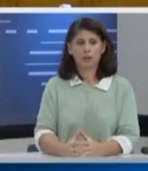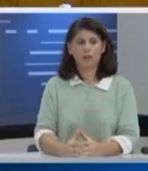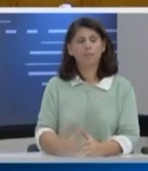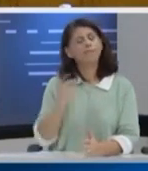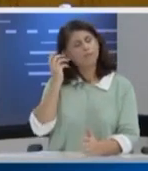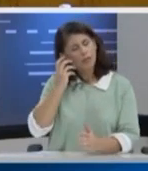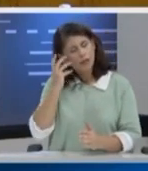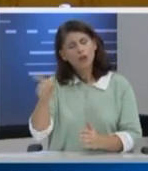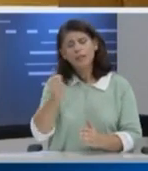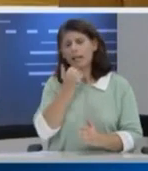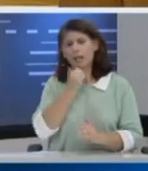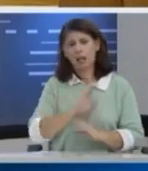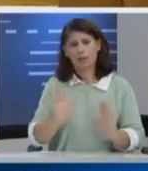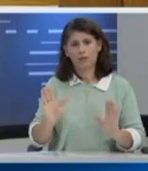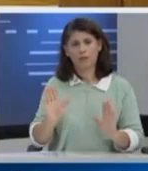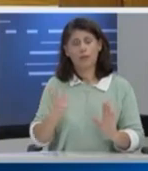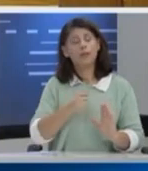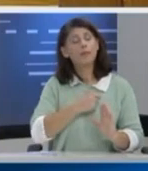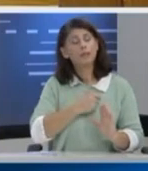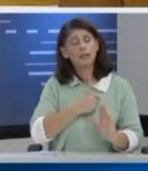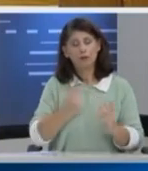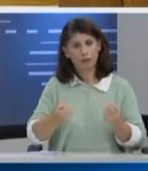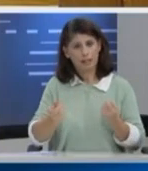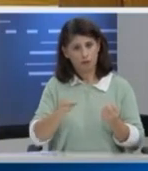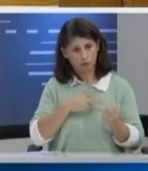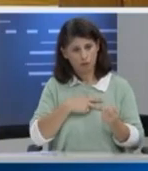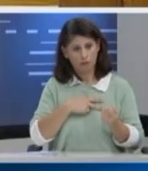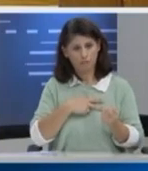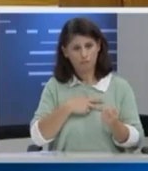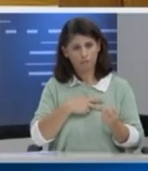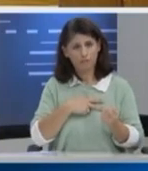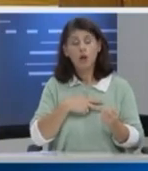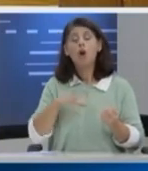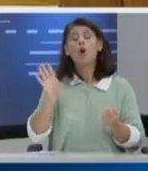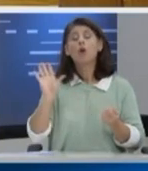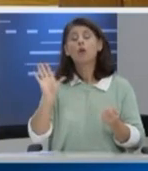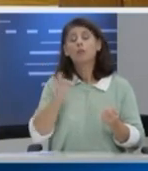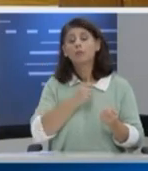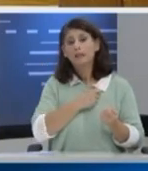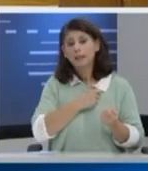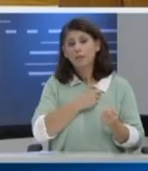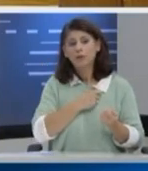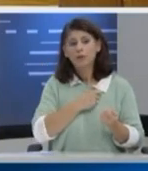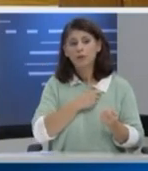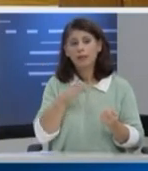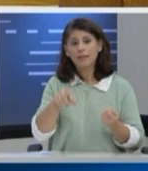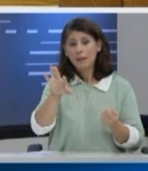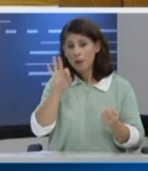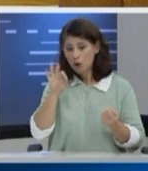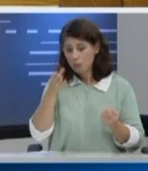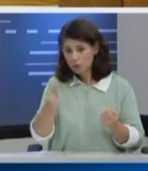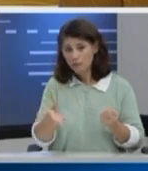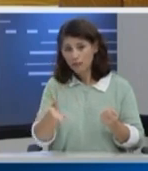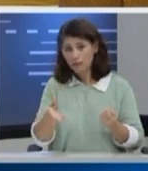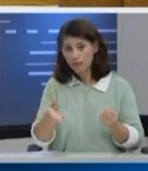Θεωρώ ότι κάνει λάθος. Δεν θεωρώ ότι πράττει σωστά. Ούτε επίσης θεωρώ ότι μια επιλογή σαν